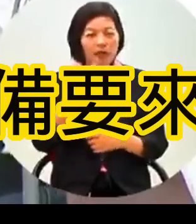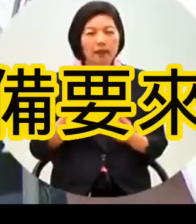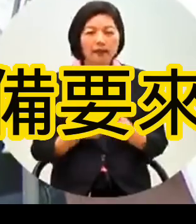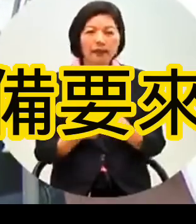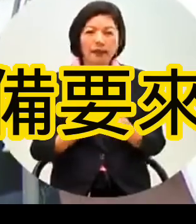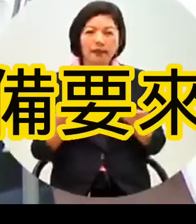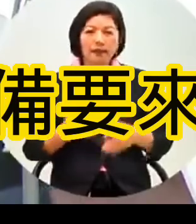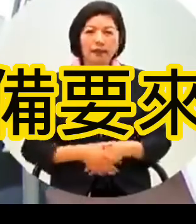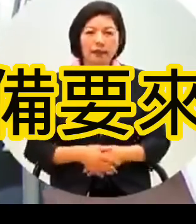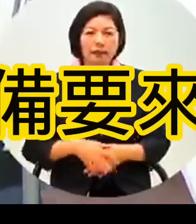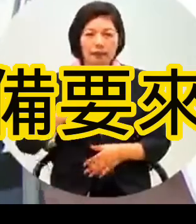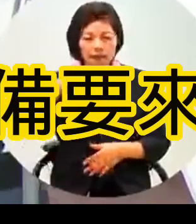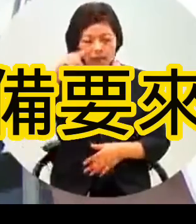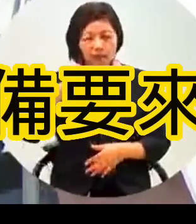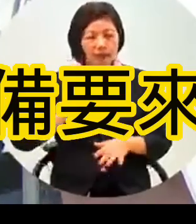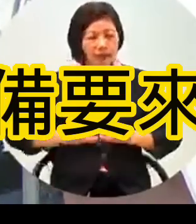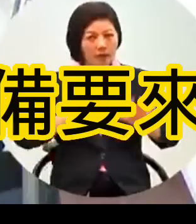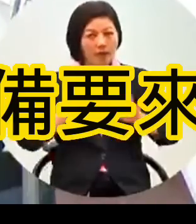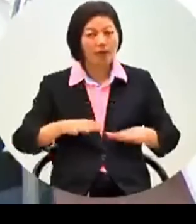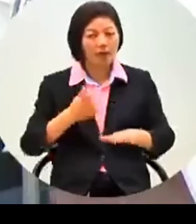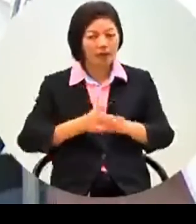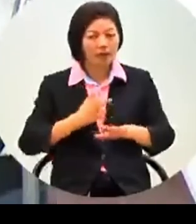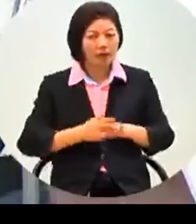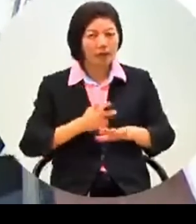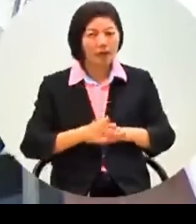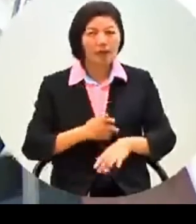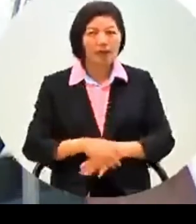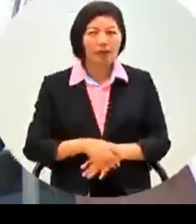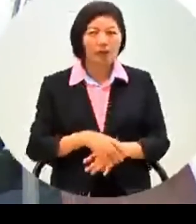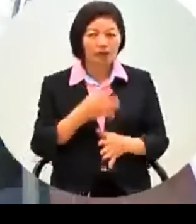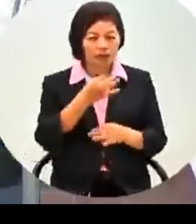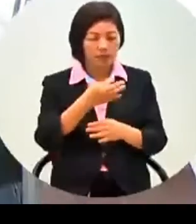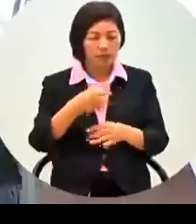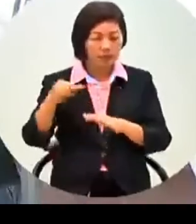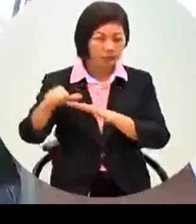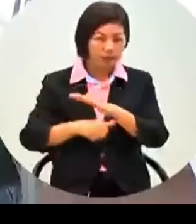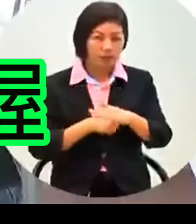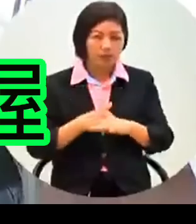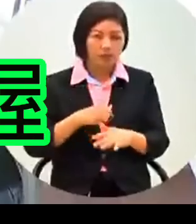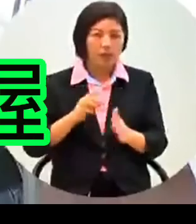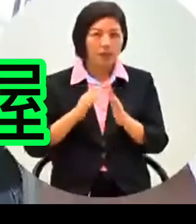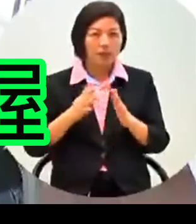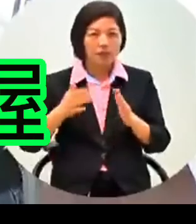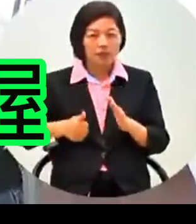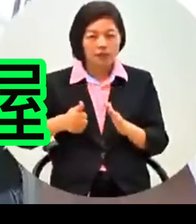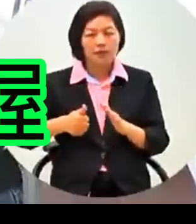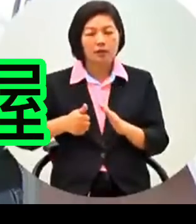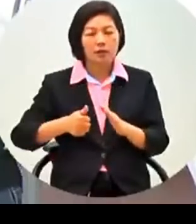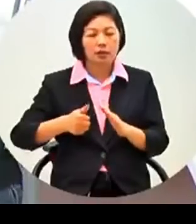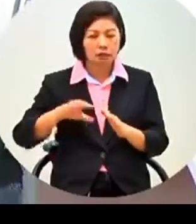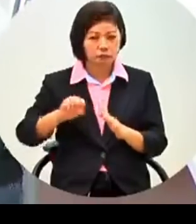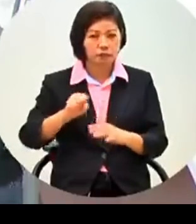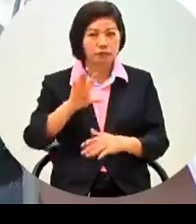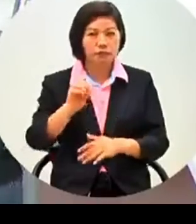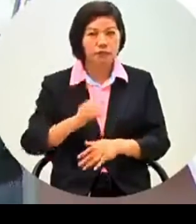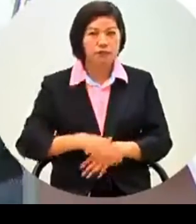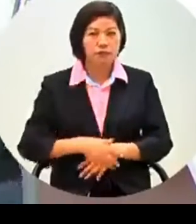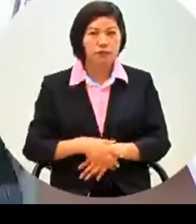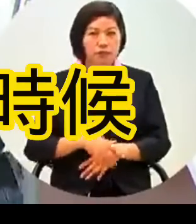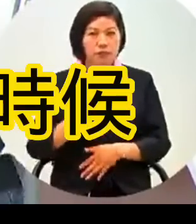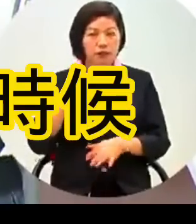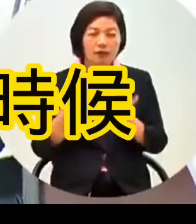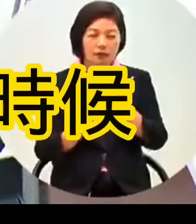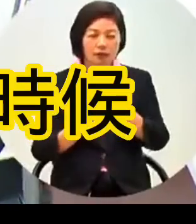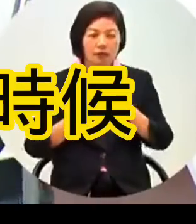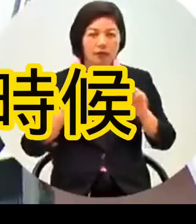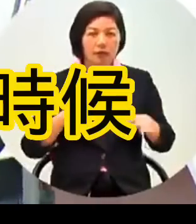先进技术什么时候准备要来？市长，你有没有掌握？ 我们第一时间就掌握。 那请你跟大家说一下，